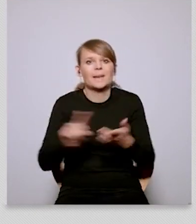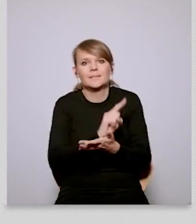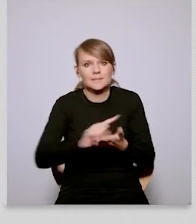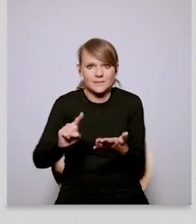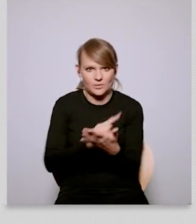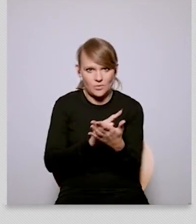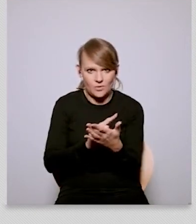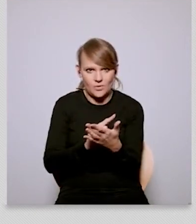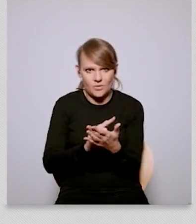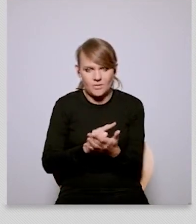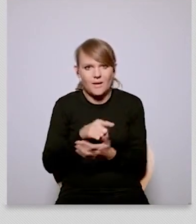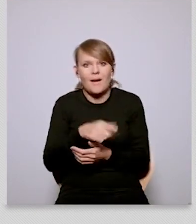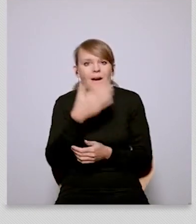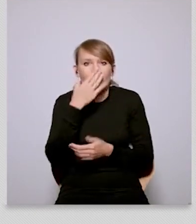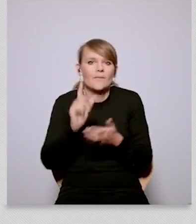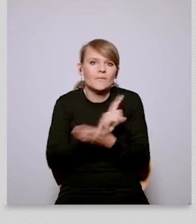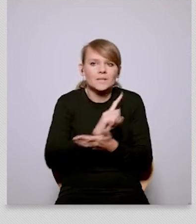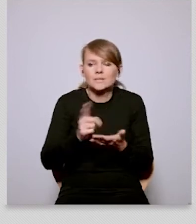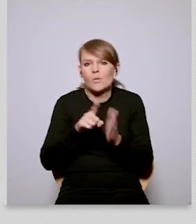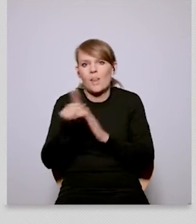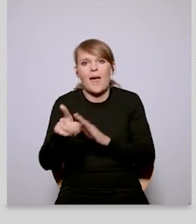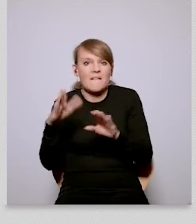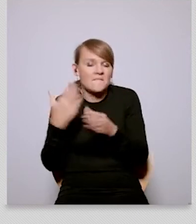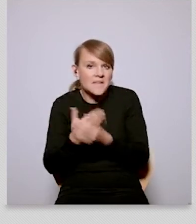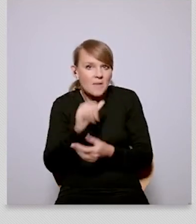jakim to się wiąże dla na przykład firm europejskich